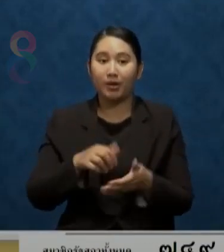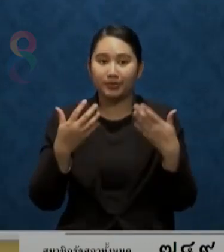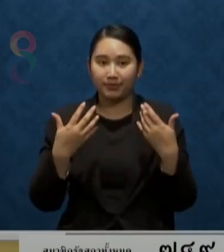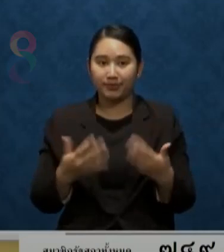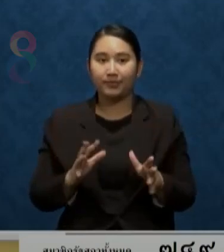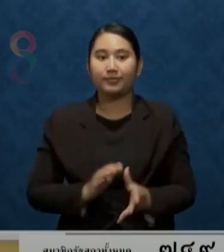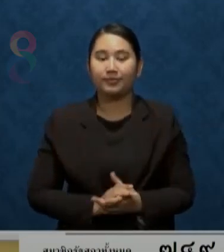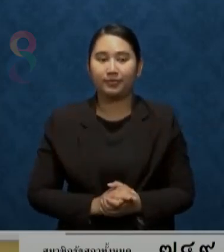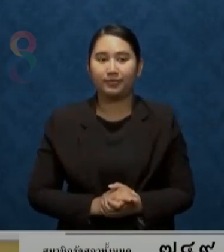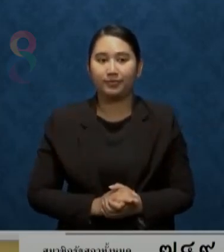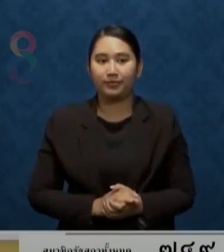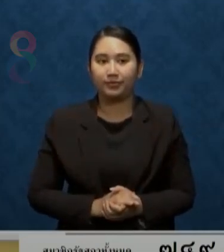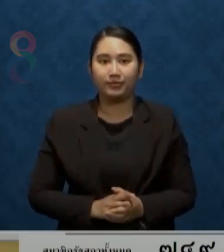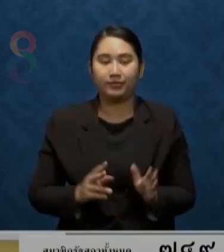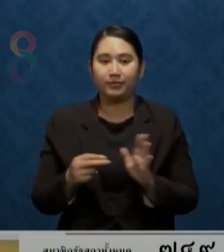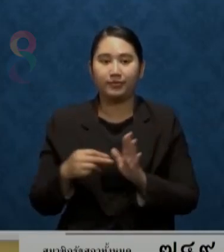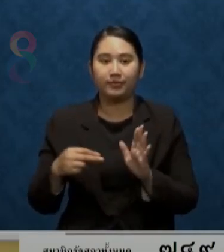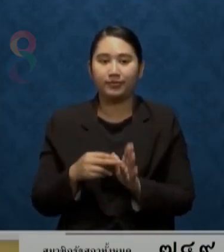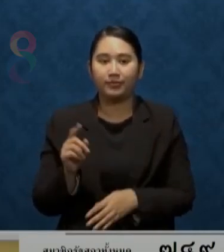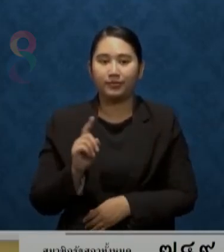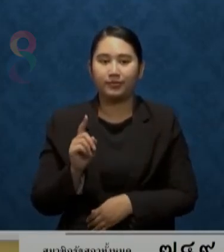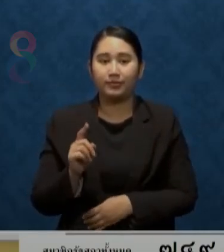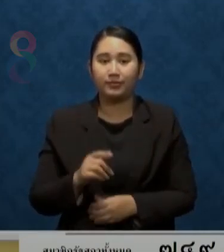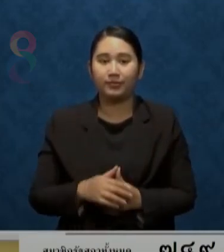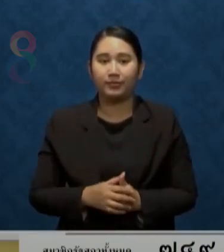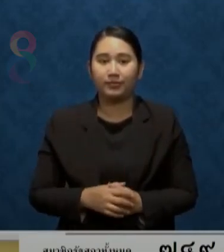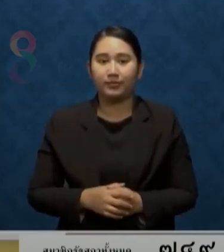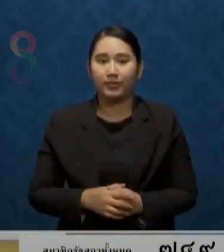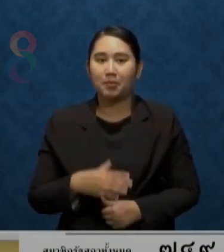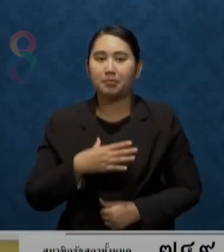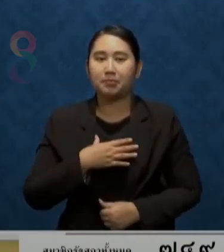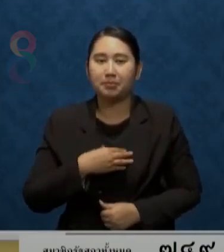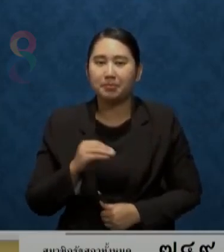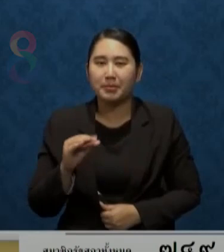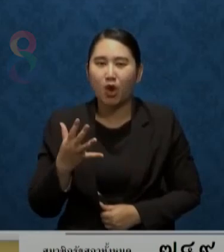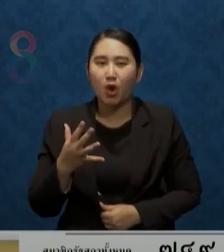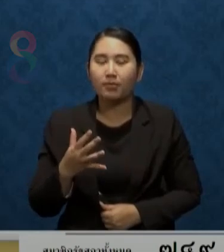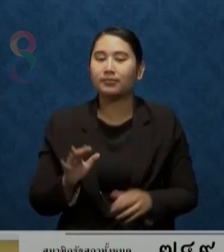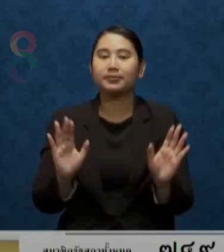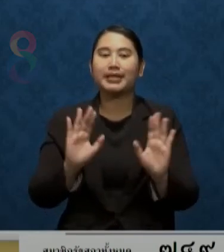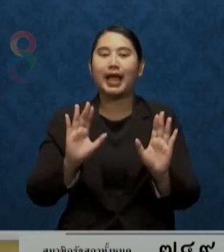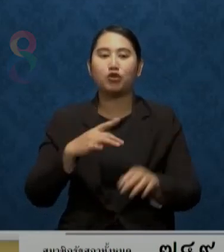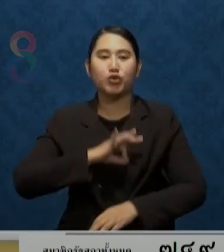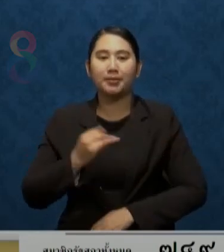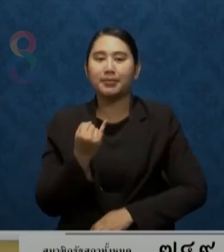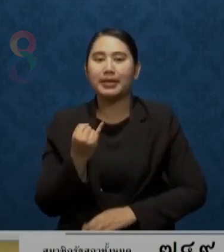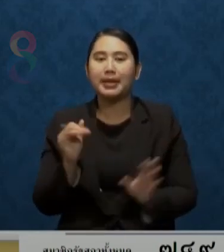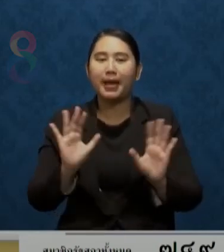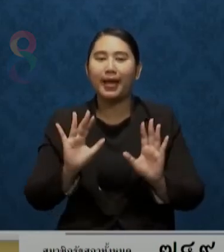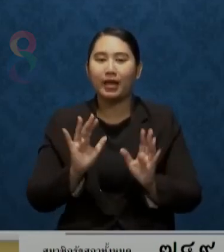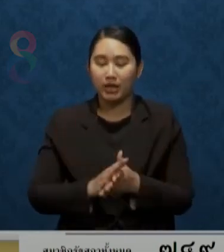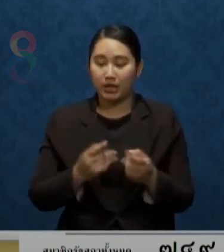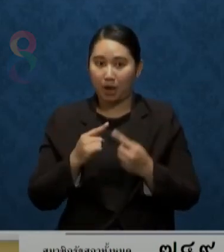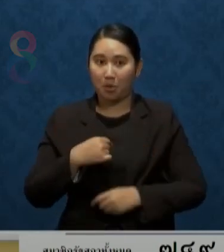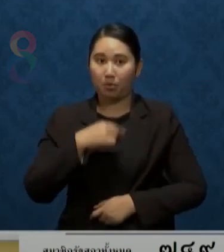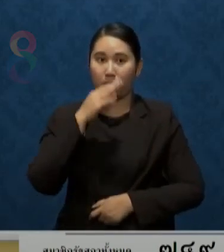ดนี้ไม่ได้เกิดจากความไม่ชอบและรู้สึกไม่ดีแต่ผม